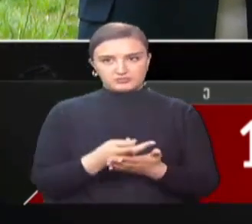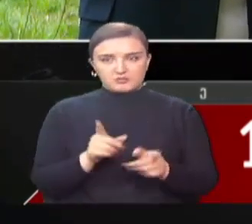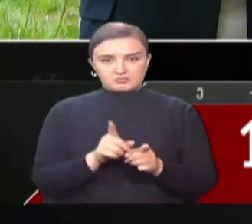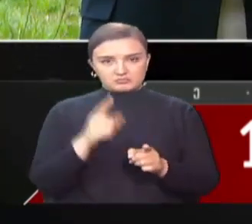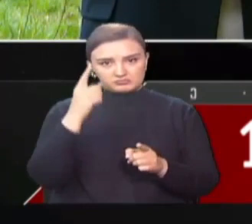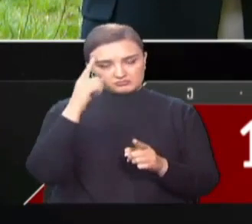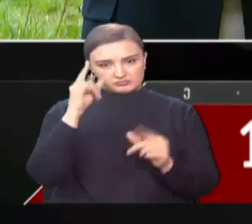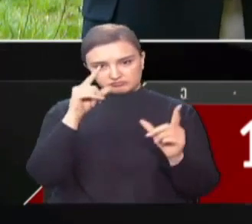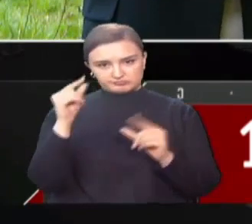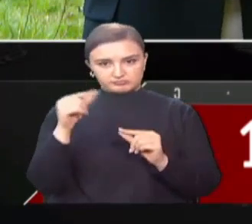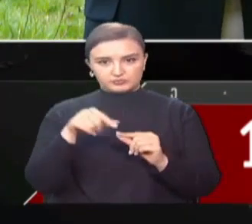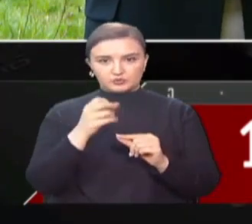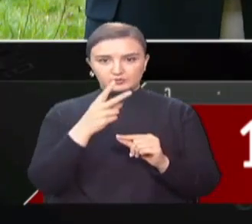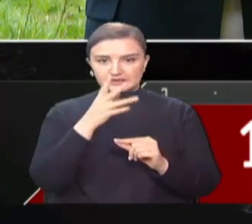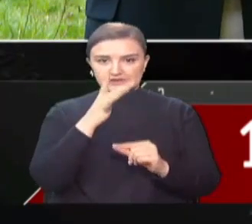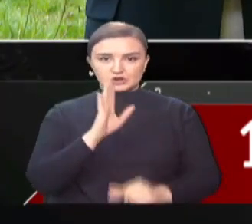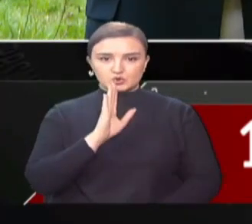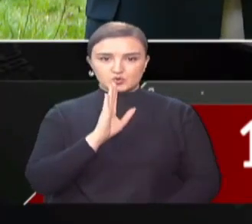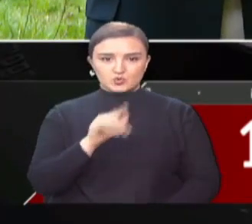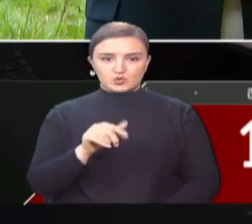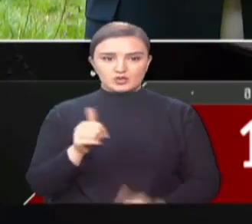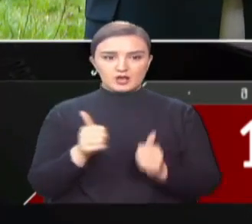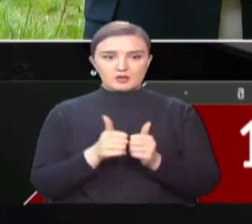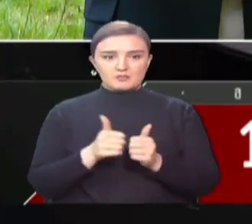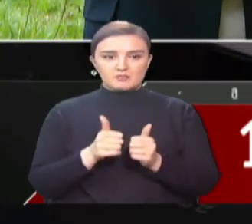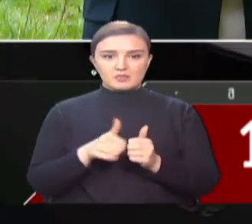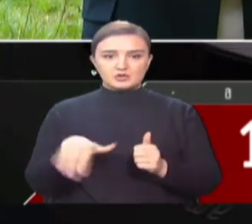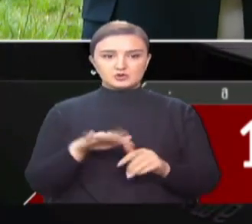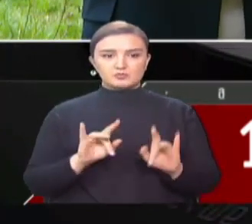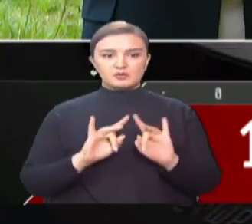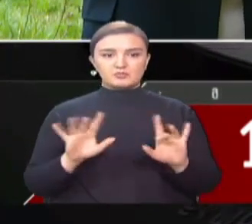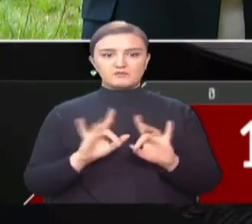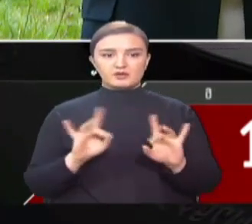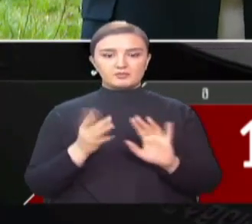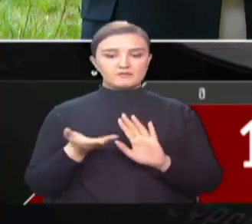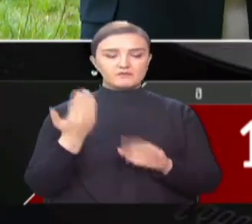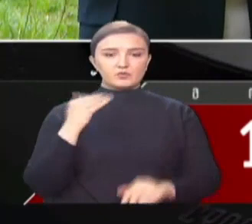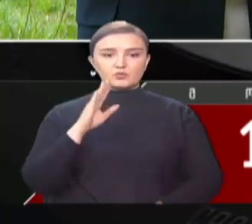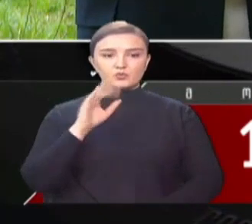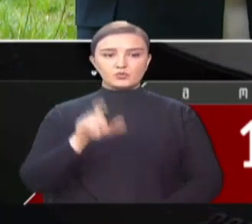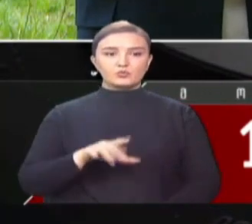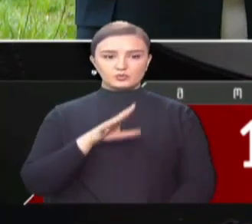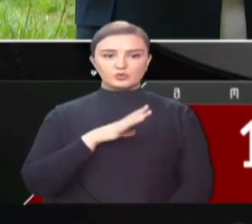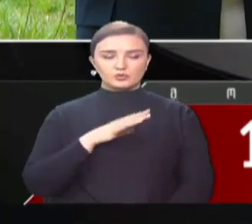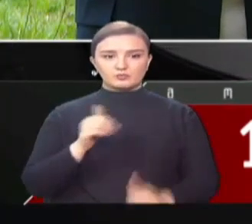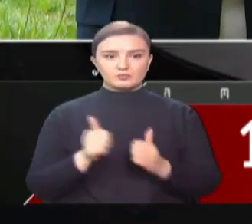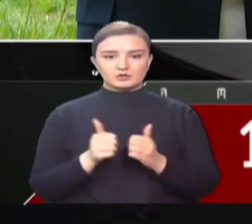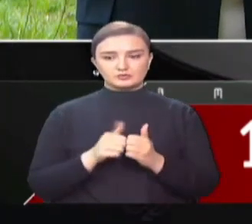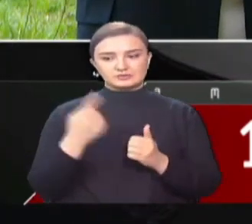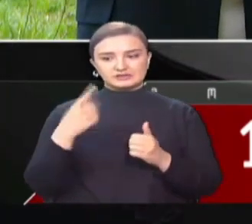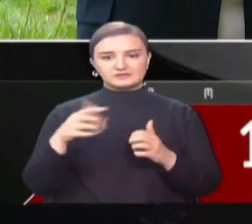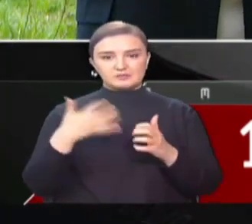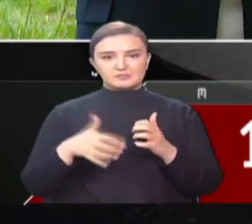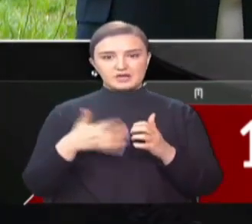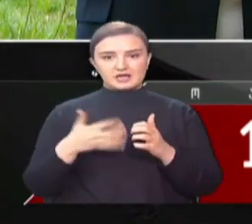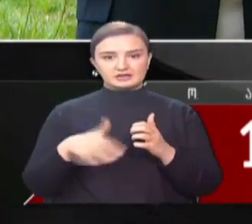წუხელ 12 წლის გოგონა. როგორც აქ მეზობლები ყვებიან, მანამდე გოგონა იმყოფებოდა მეზობლად სხვა